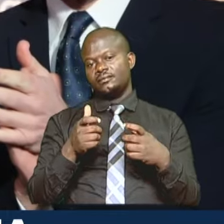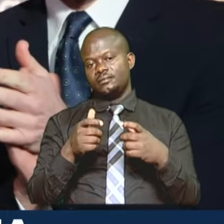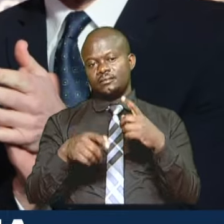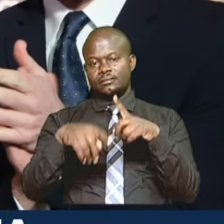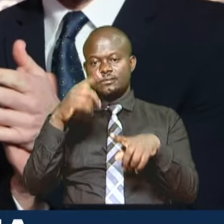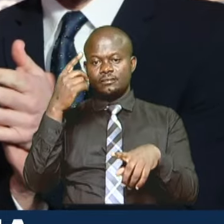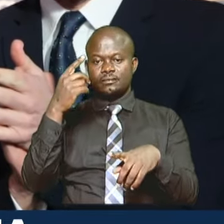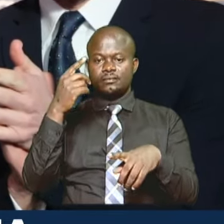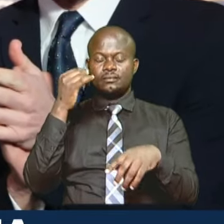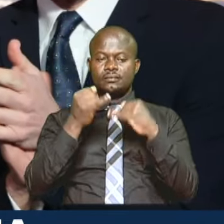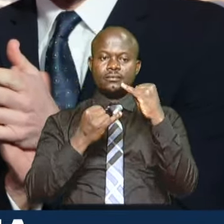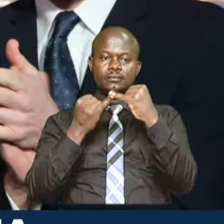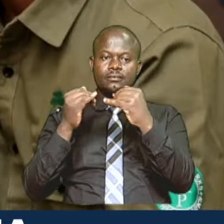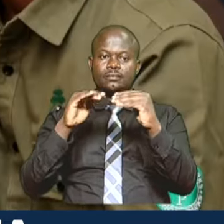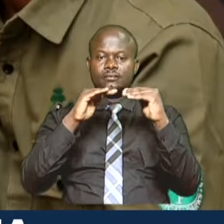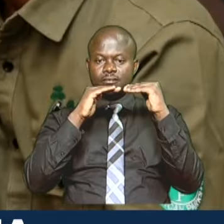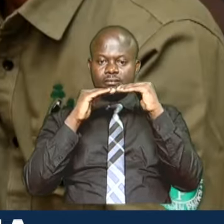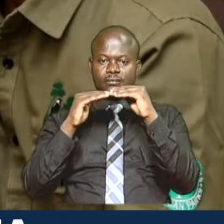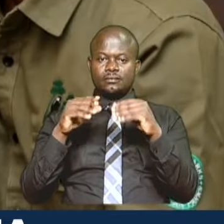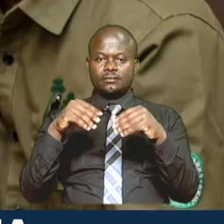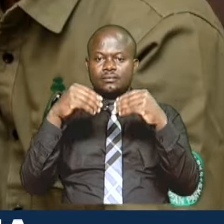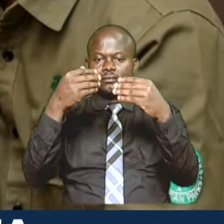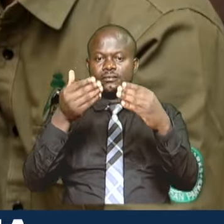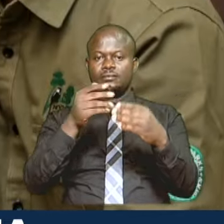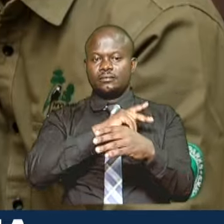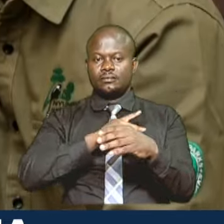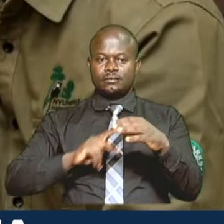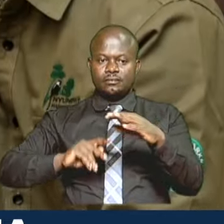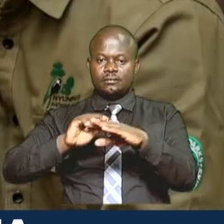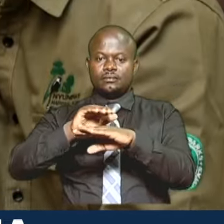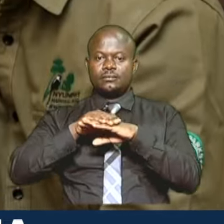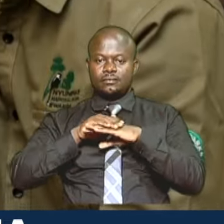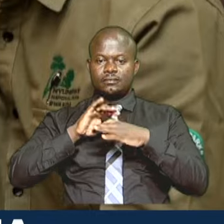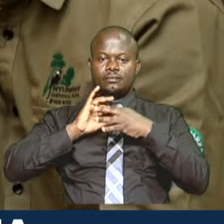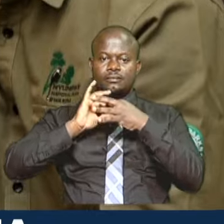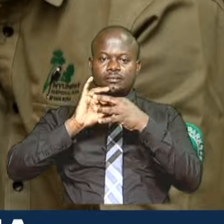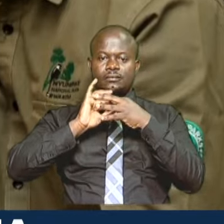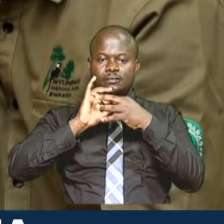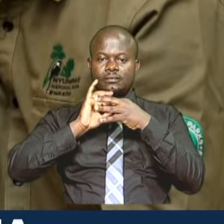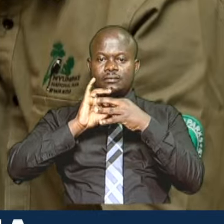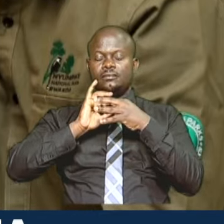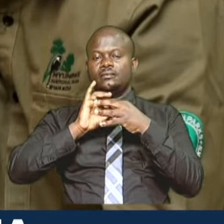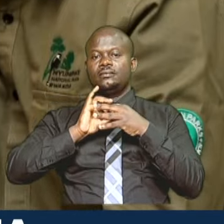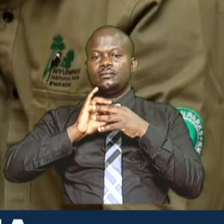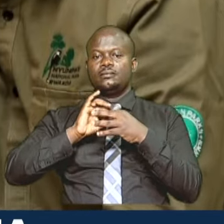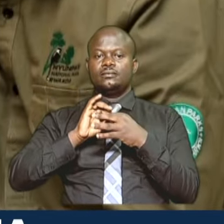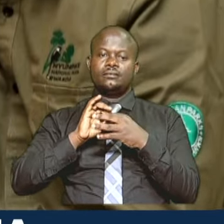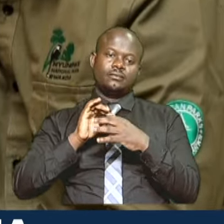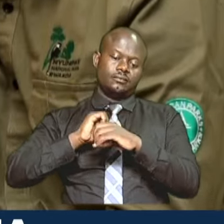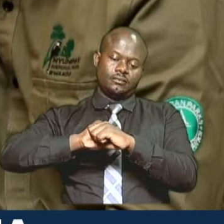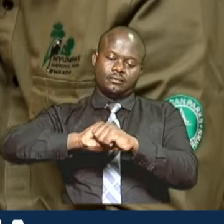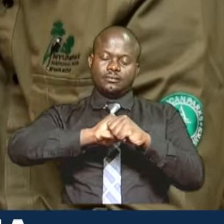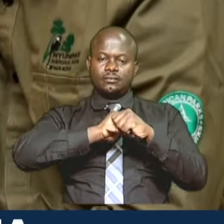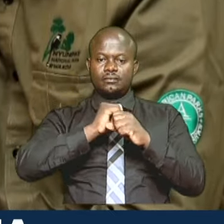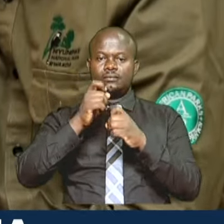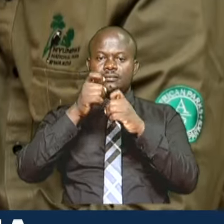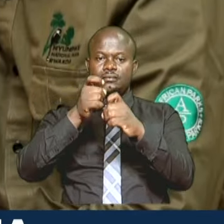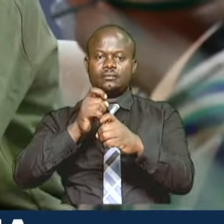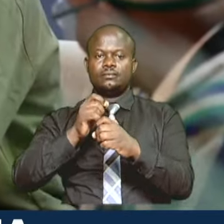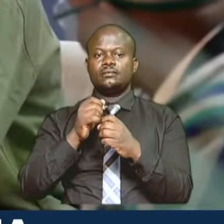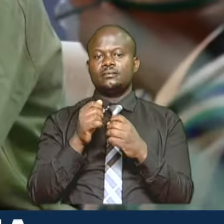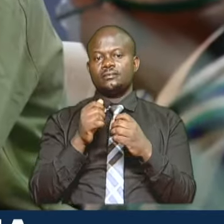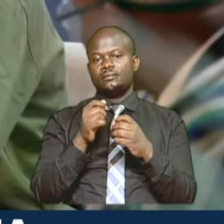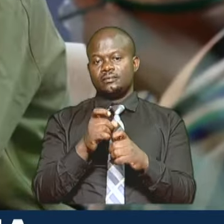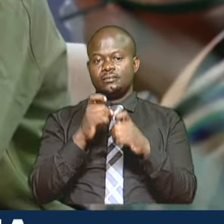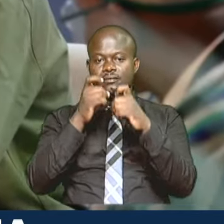cyo ku rwego mpuzamahanga gitangwa n'ubwami bw'Ubwongereza ku bufatanye na Task Conservation Award mu kurengera ibidukikije ni